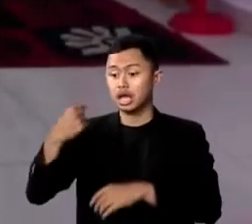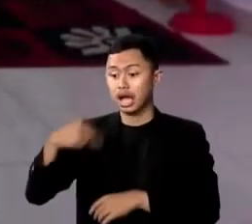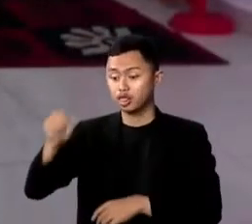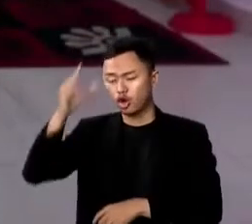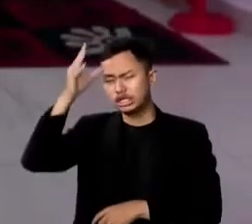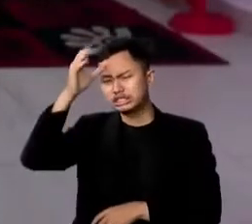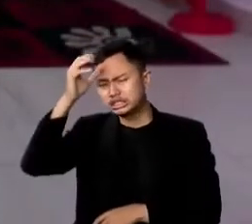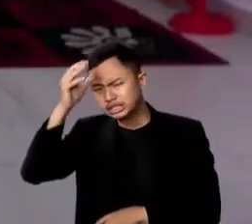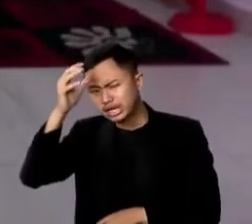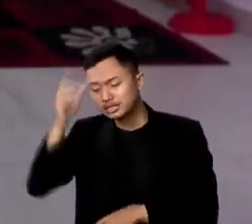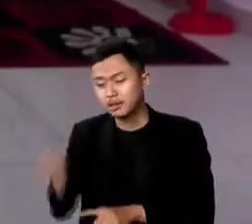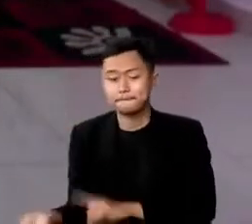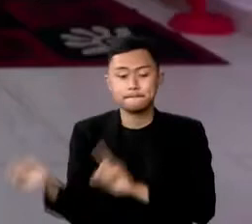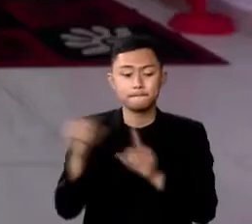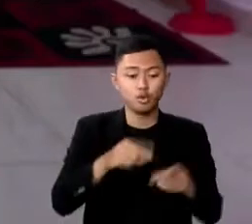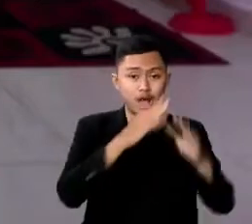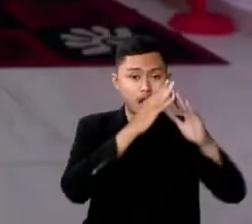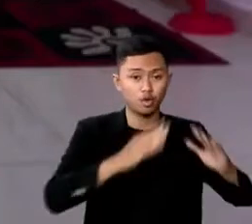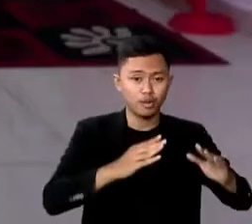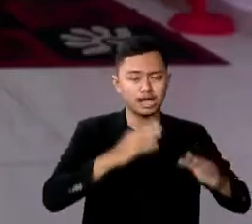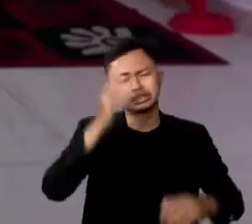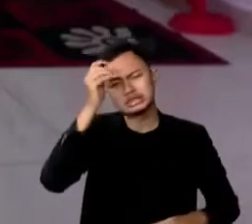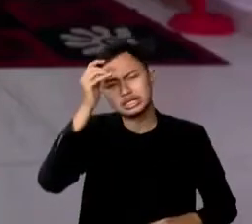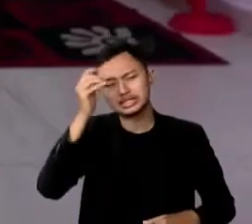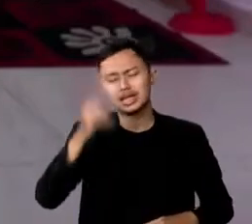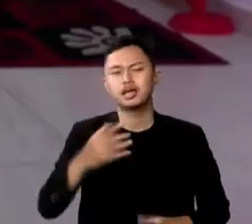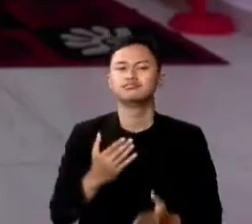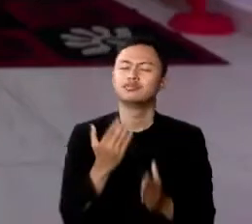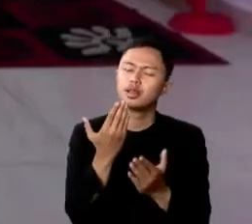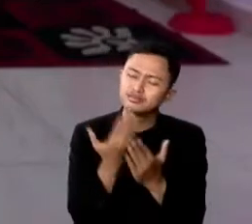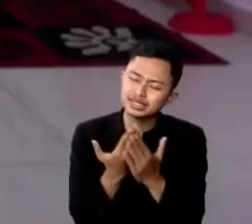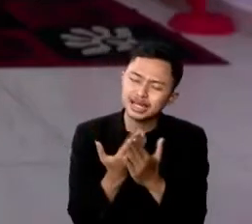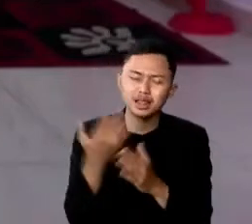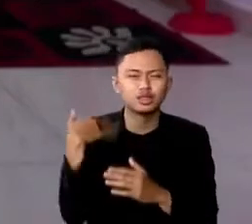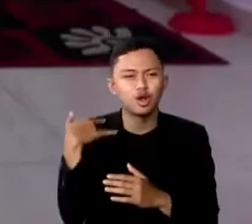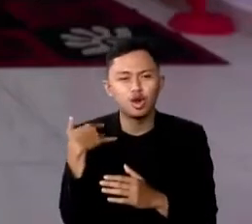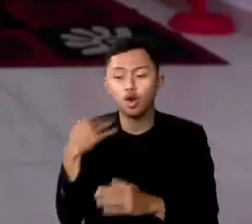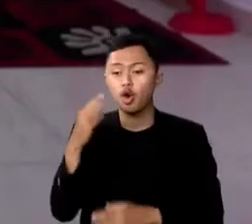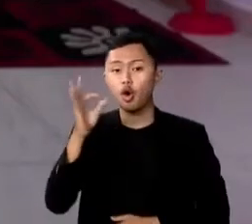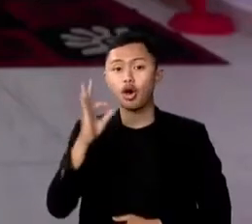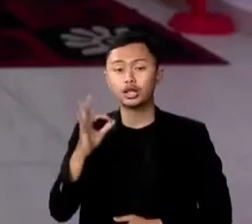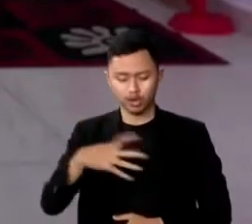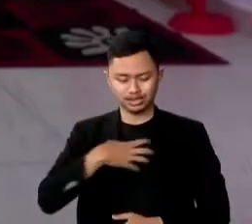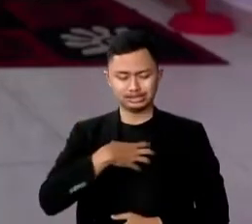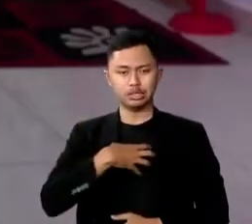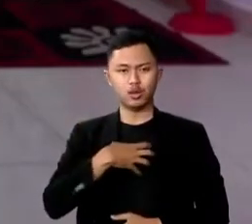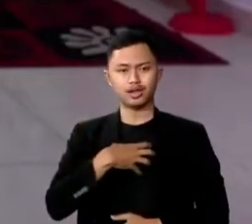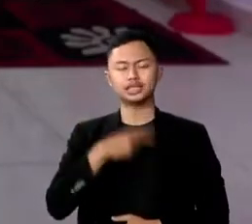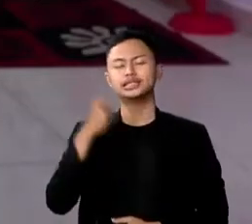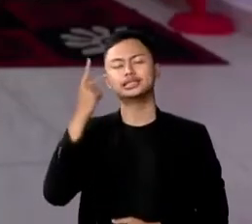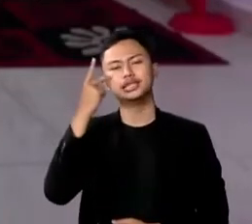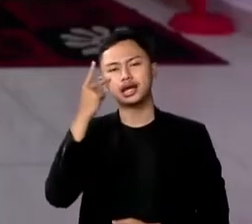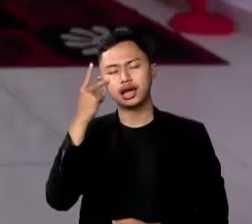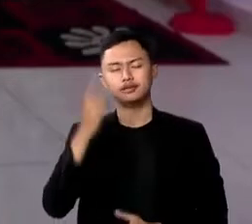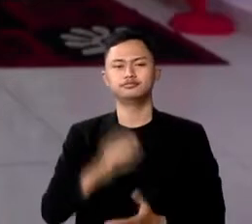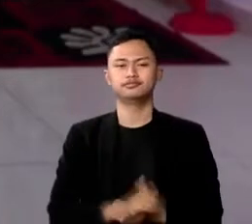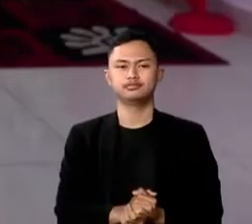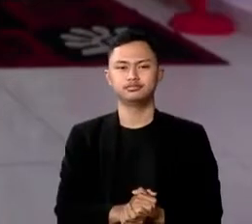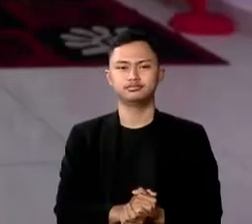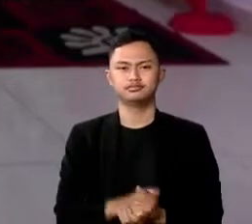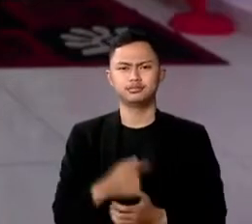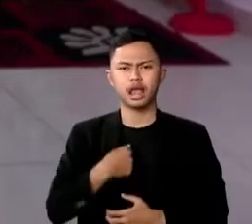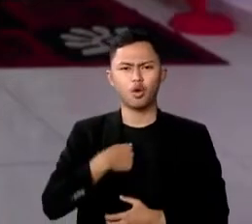kantor broker anak Jadi mohon para orang tua juga menjaga kesehatan jiwanya jangan lupa